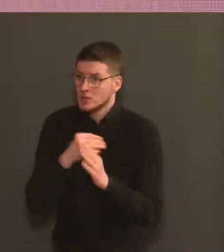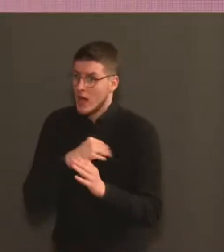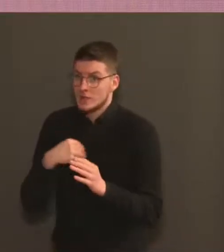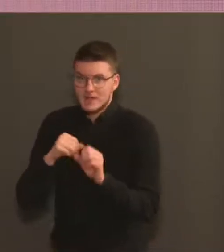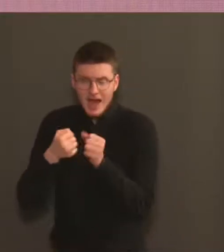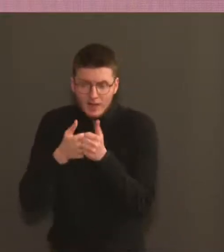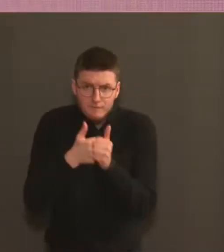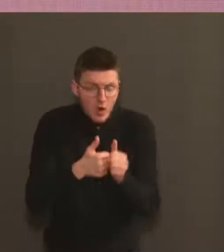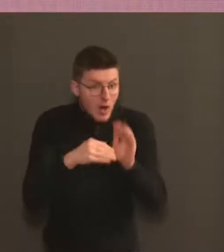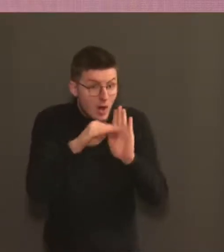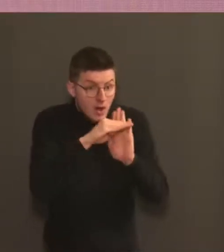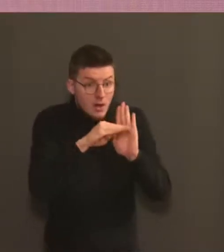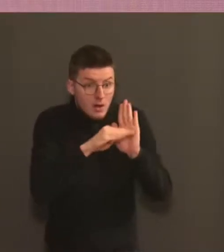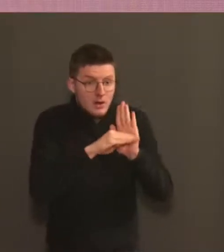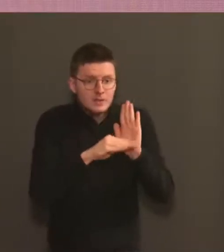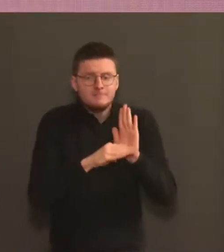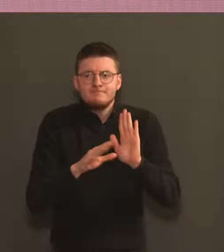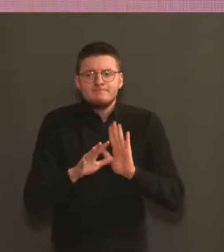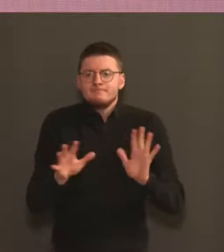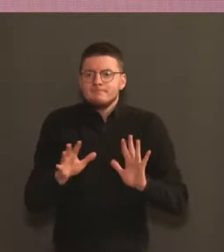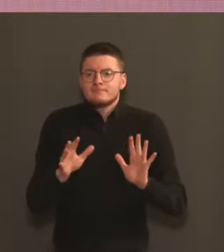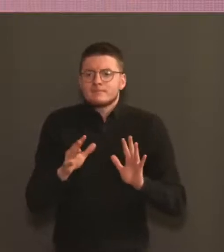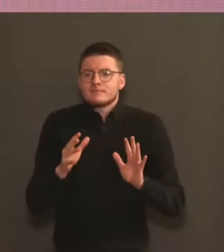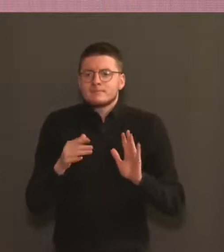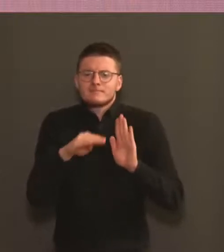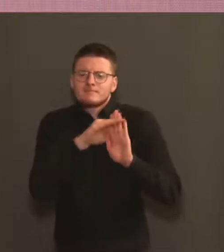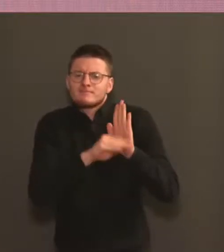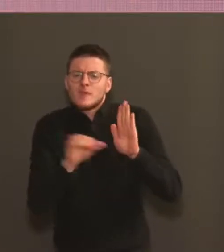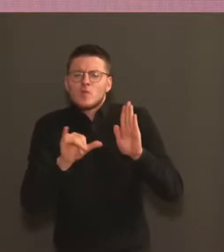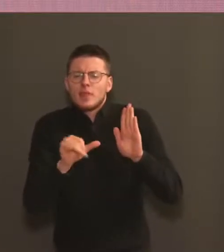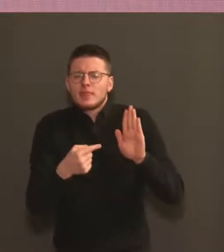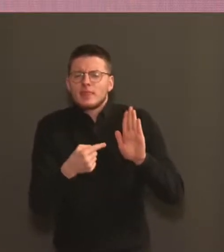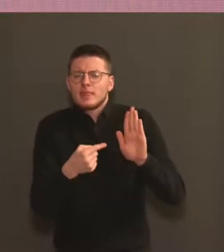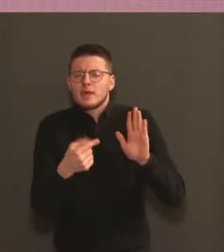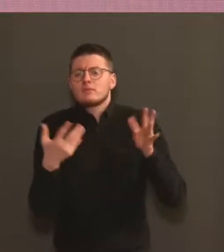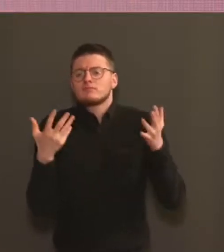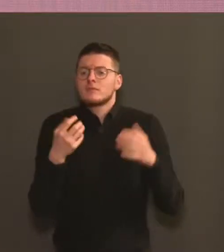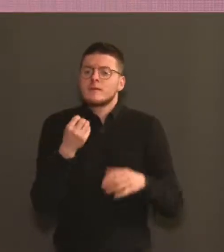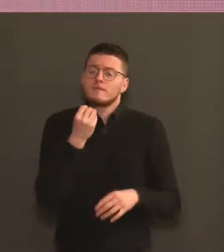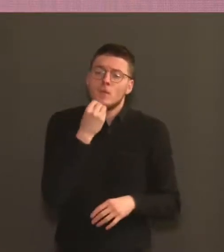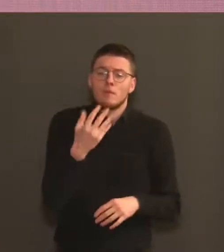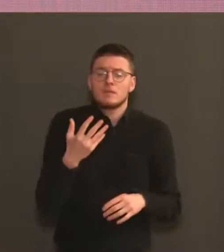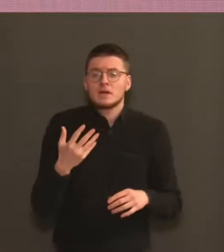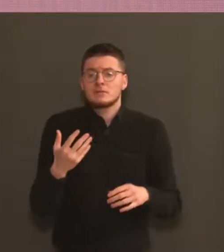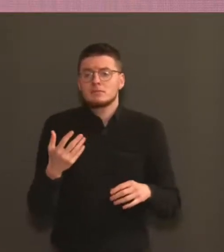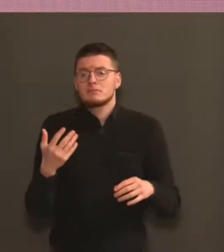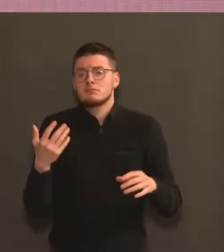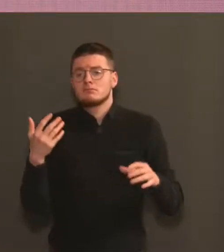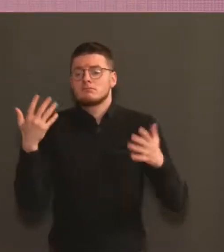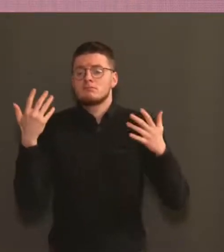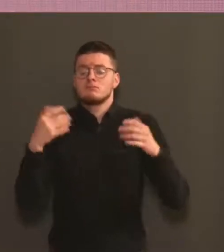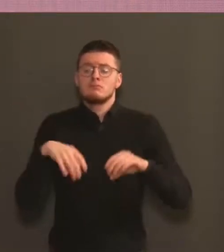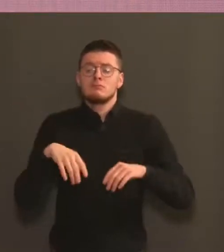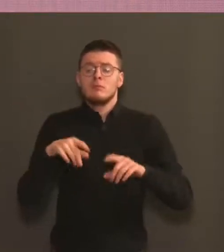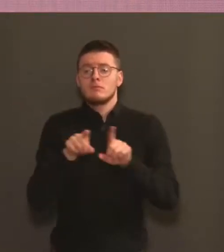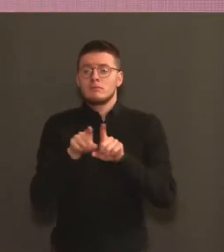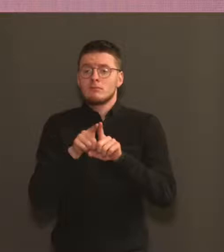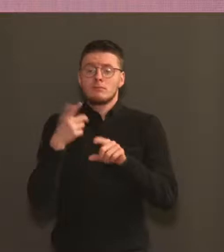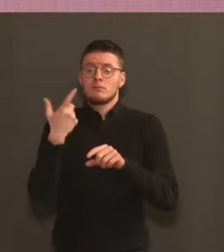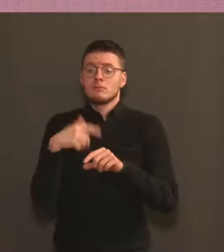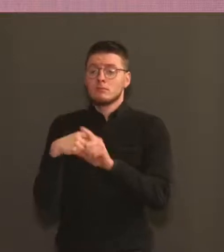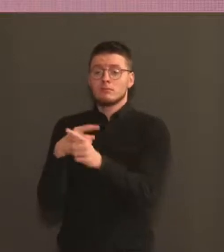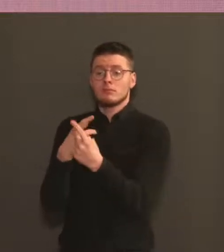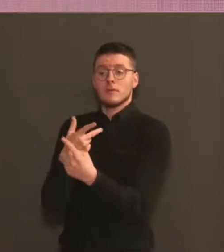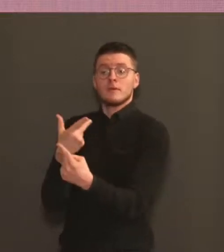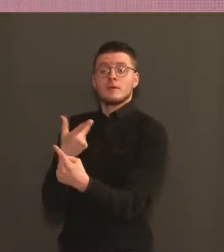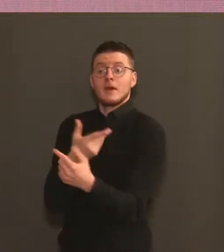nageleefd. Bijvoorbeeld, het is onmogelijk om de vaccins in kleine doses te leveren.